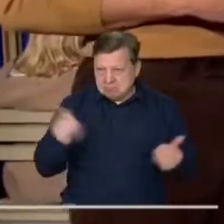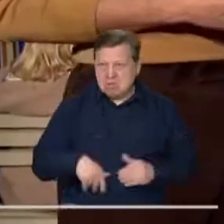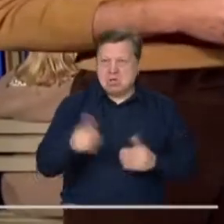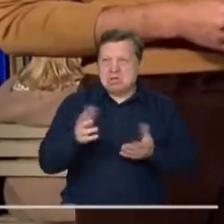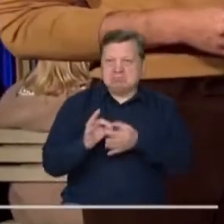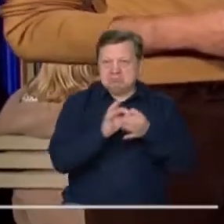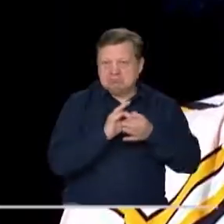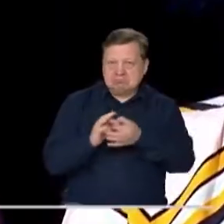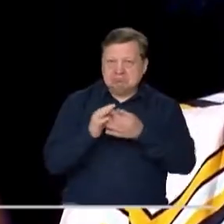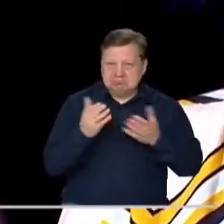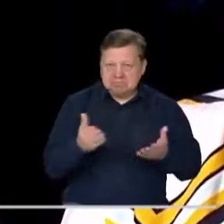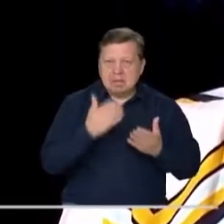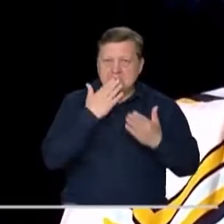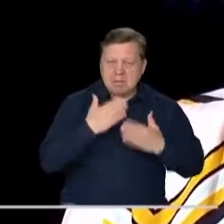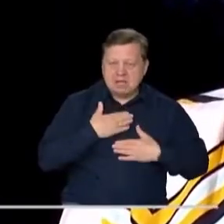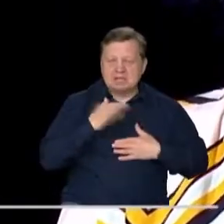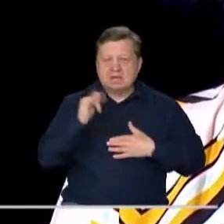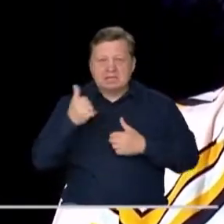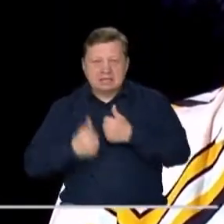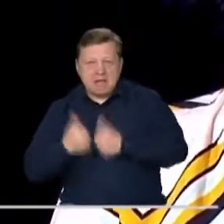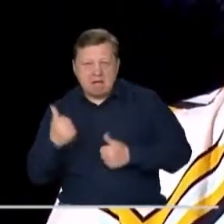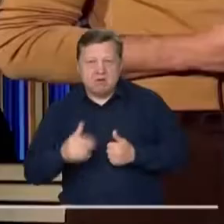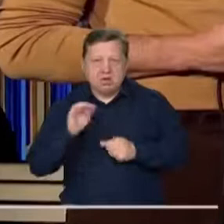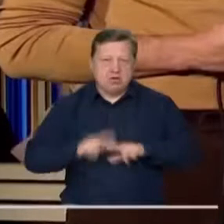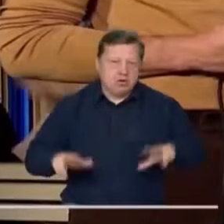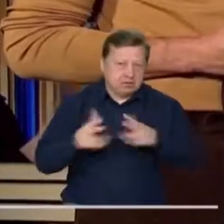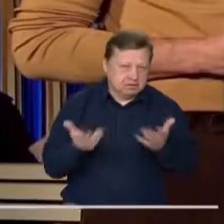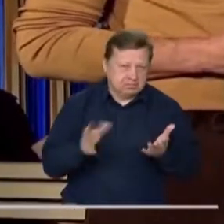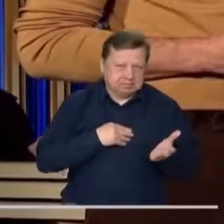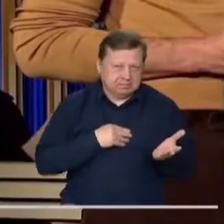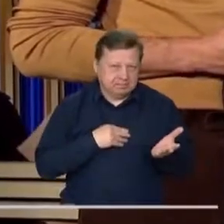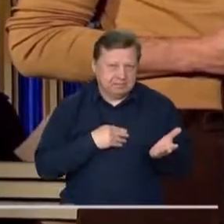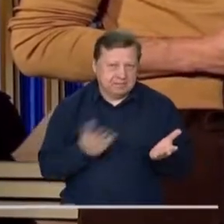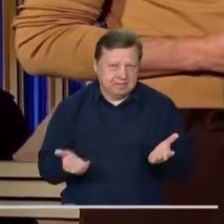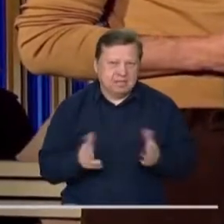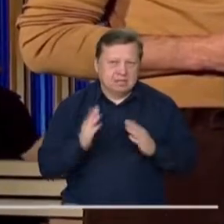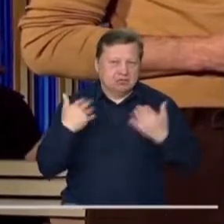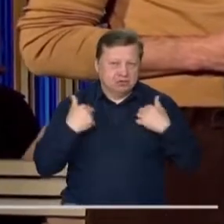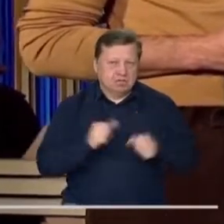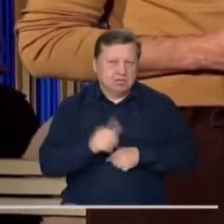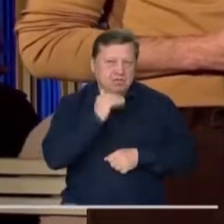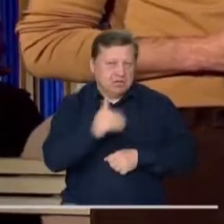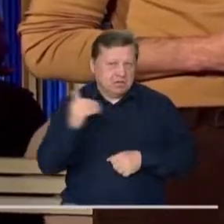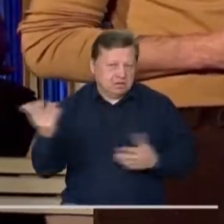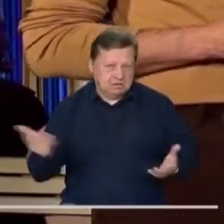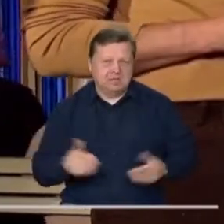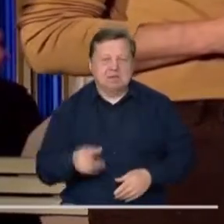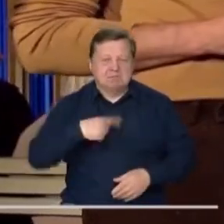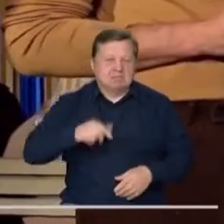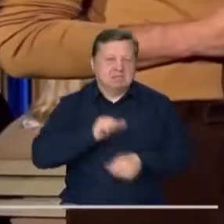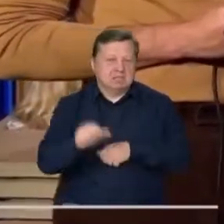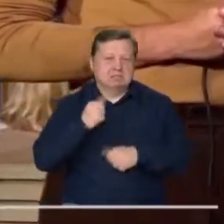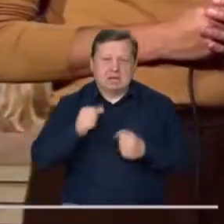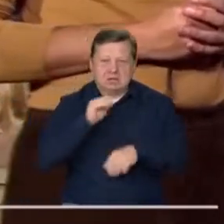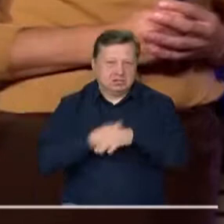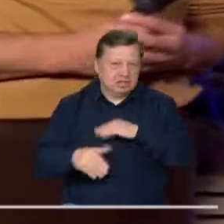łączyć pasję z zawodem, prawda, i rodziną. No, w dorosłym życiu, także jesteśmy bardzo szczęśliwi, że